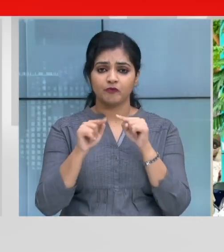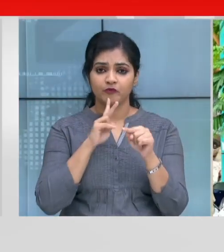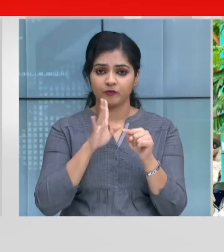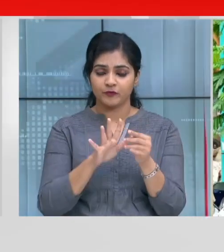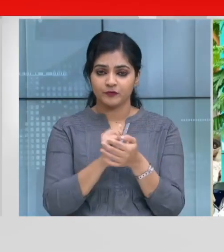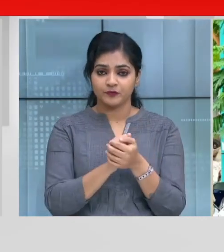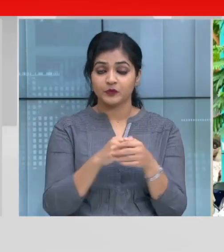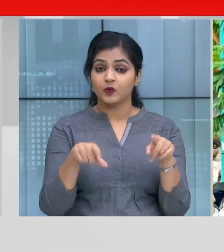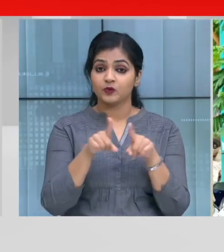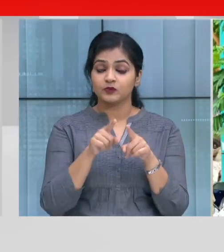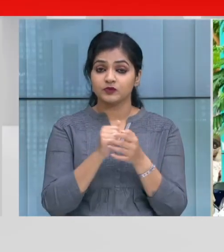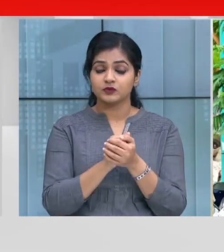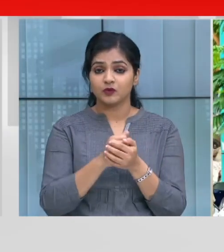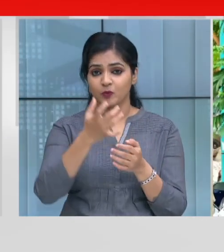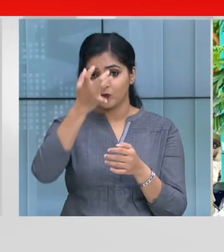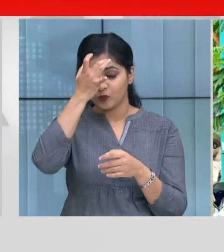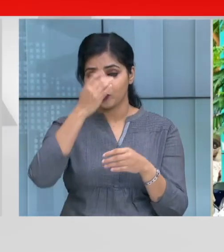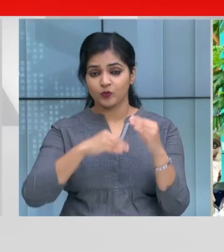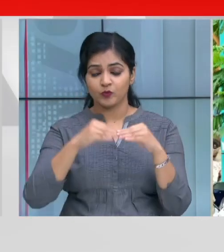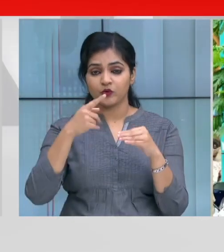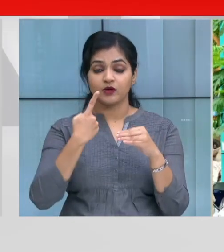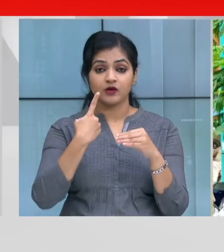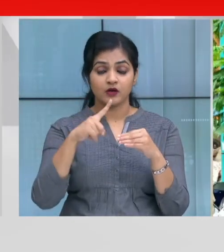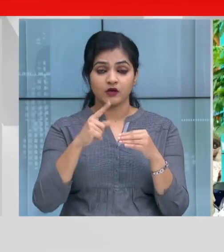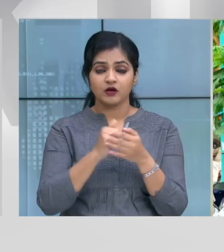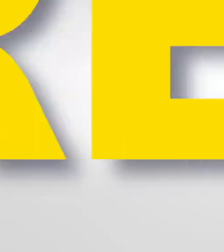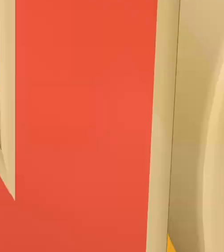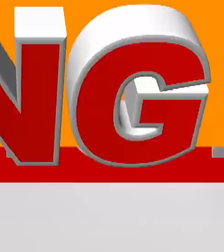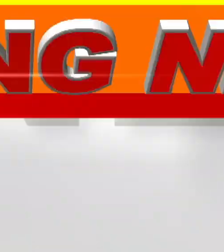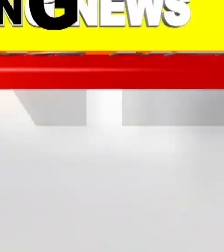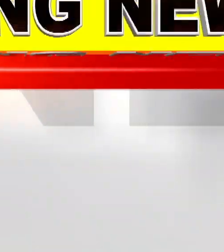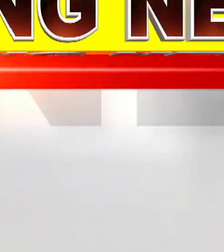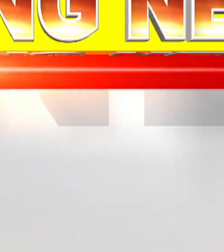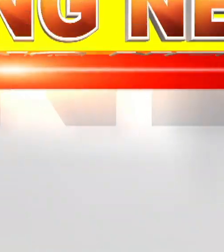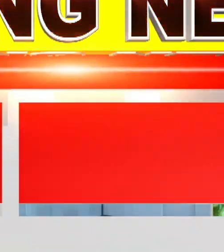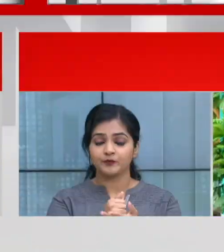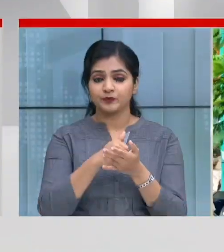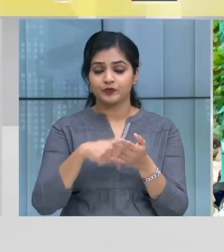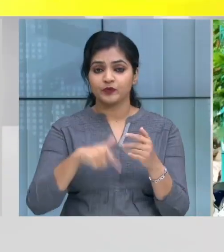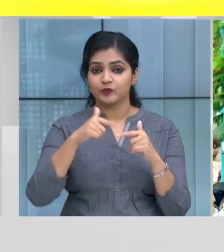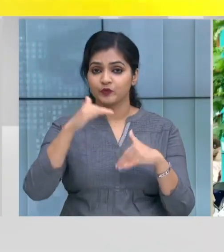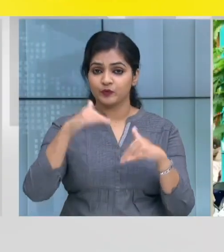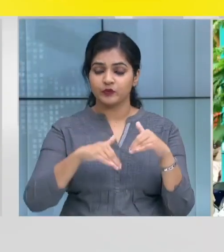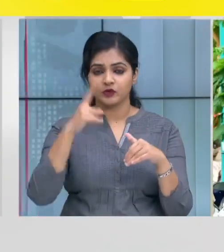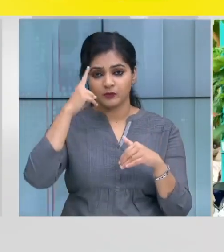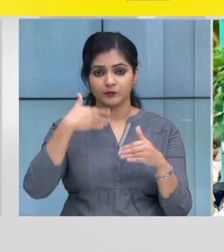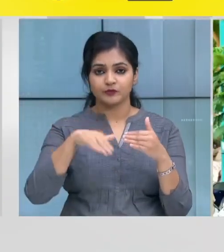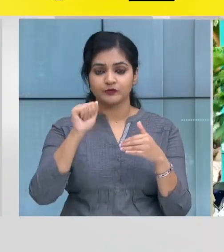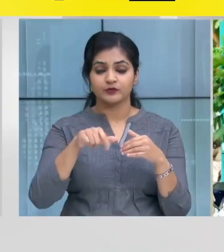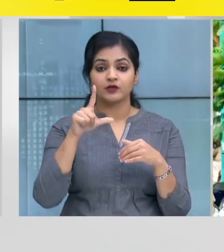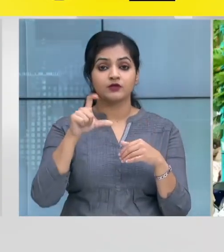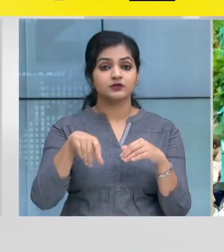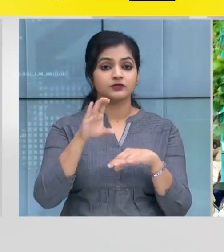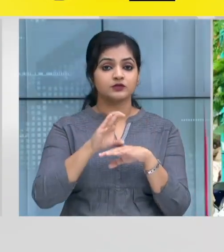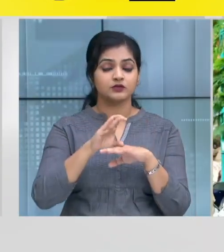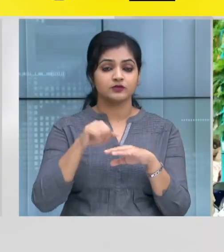പോലും പ്രശ്നാധിഷ്ഠിത മൂല്യാധിഷ്ഠിത സമദൂരം എന്നുള്ള നിലപാടായിരിക്കും ഈ തെരഞ്ഞെടുപ്പിൽ ഉണ്ടാവുക എന്നുള്ളതാണ് ലത്തീൻ സഭയുടെ